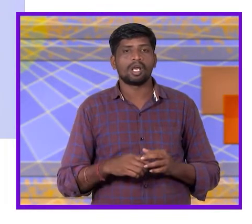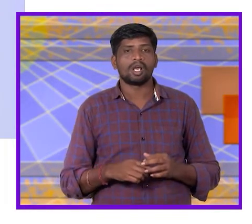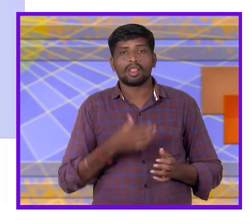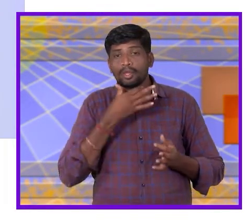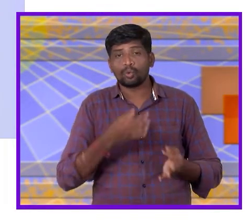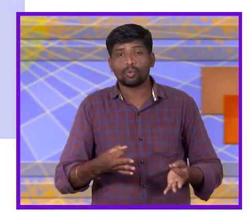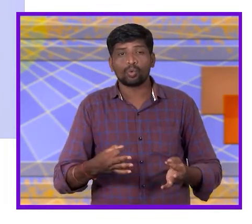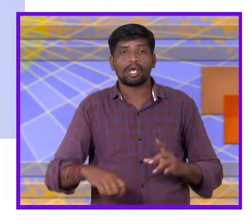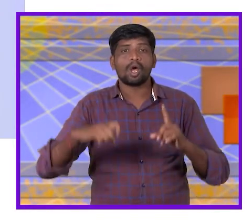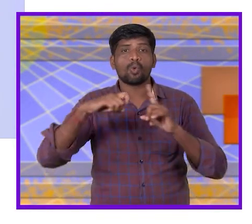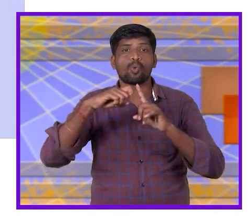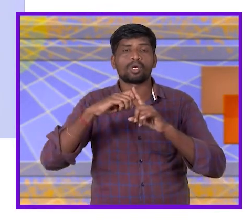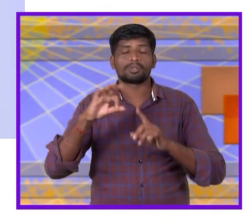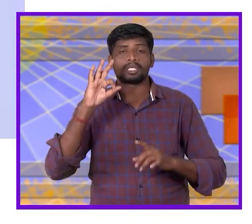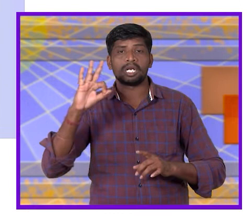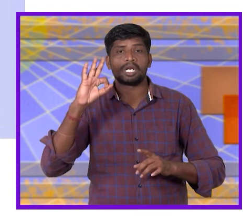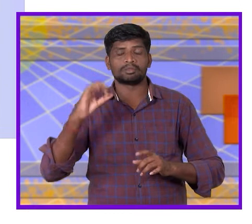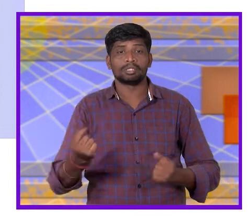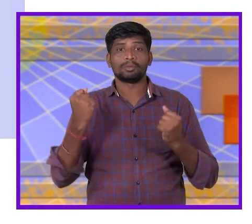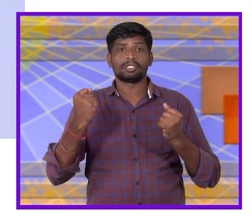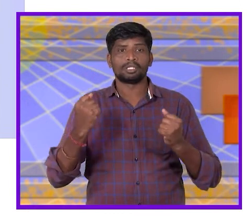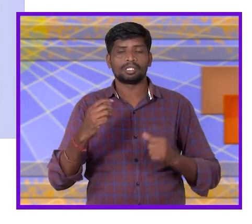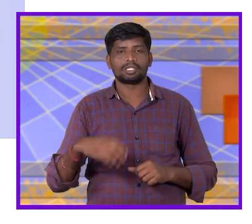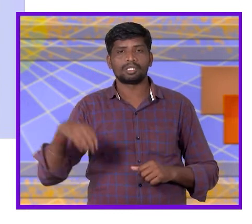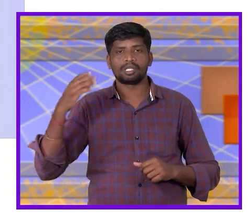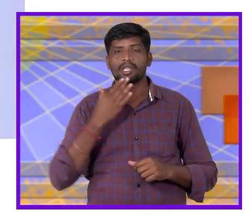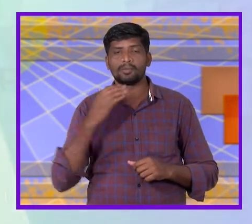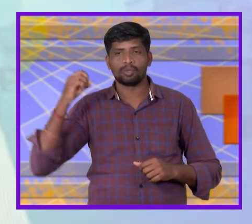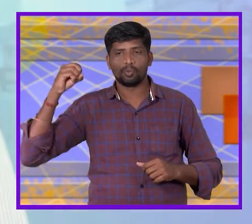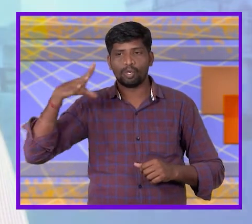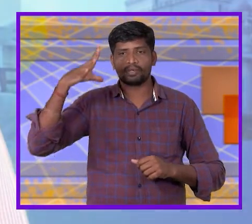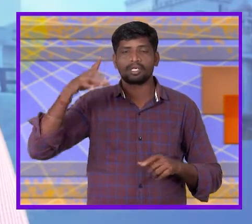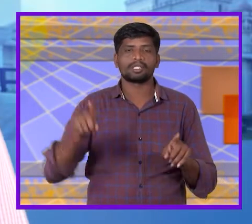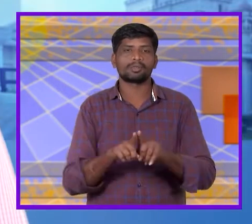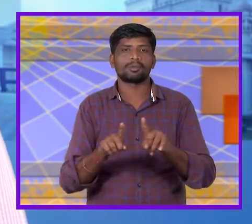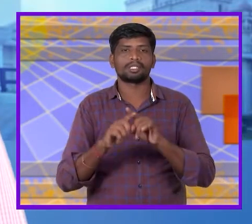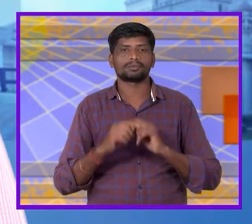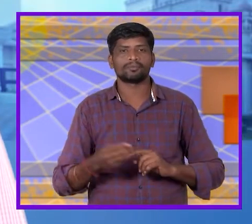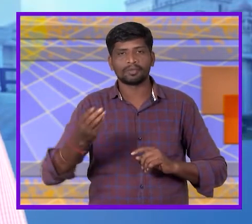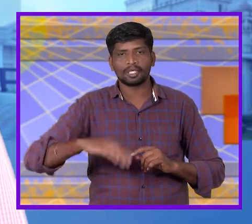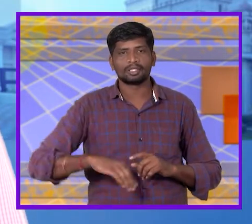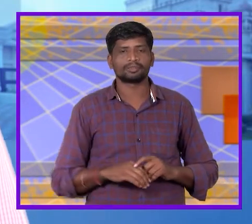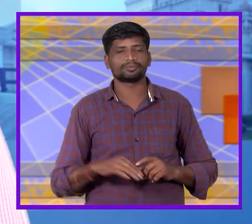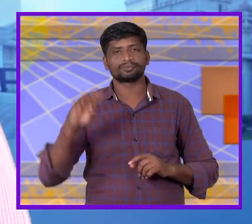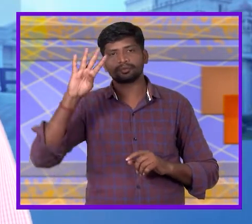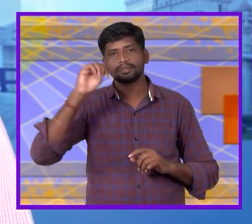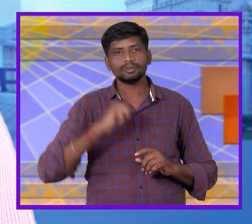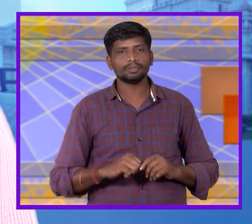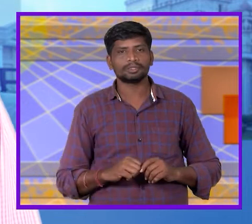என்பது தலைநிமிர்ந்து நிற்கிறது. இது தமிழ் ஒளிர் இடமாக சிறந்து விளங்குகிறது. அடுத்து நம்ம பார்க்க